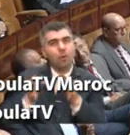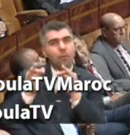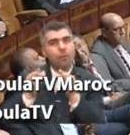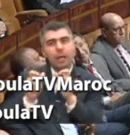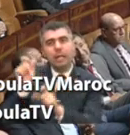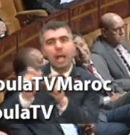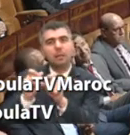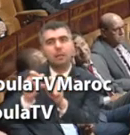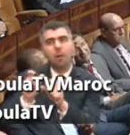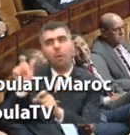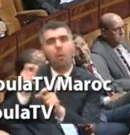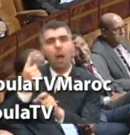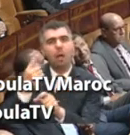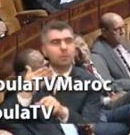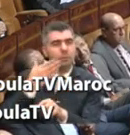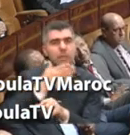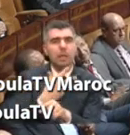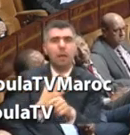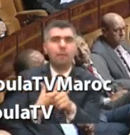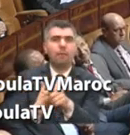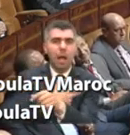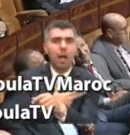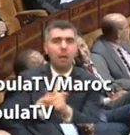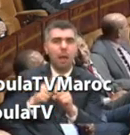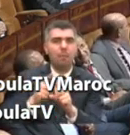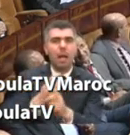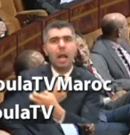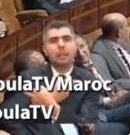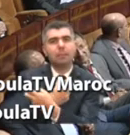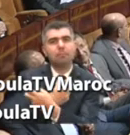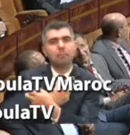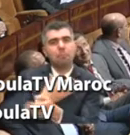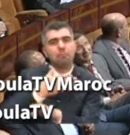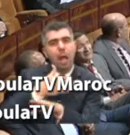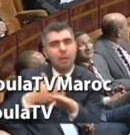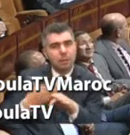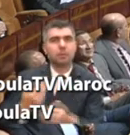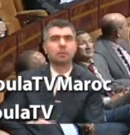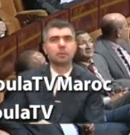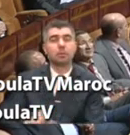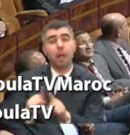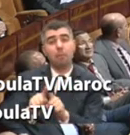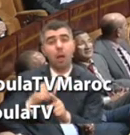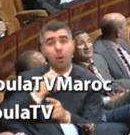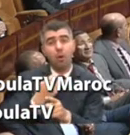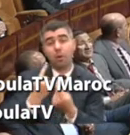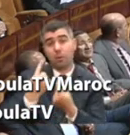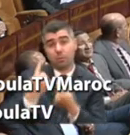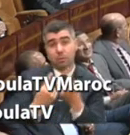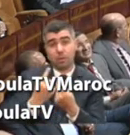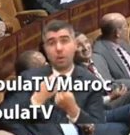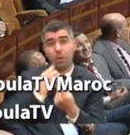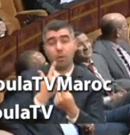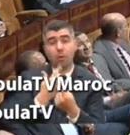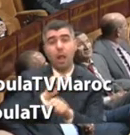غادي يدير عمليه جراحيه بسيطه ديال انفراكسيون جونو باغ اكزومبل، كتلقى الا عنده لامو يا اما ما غاديش يتم الاستقبال ديالو